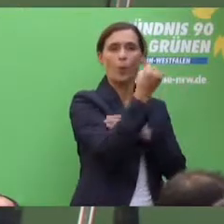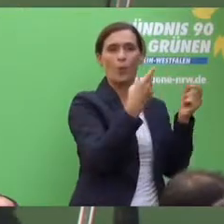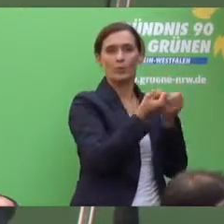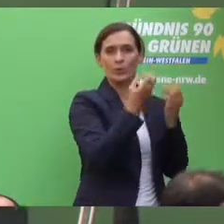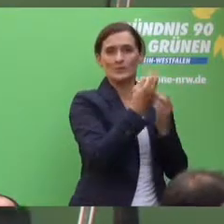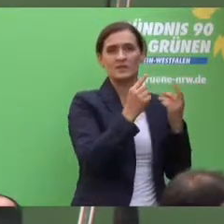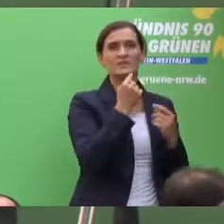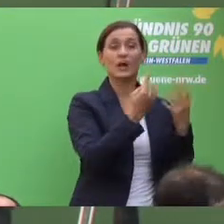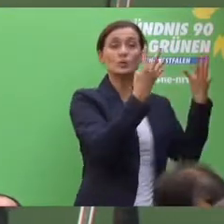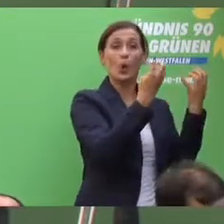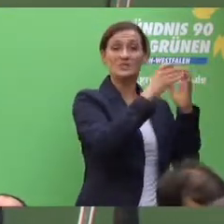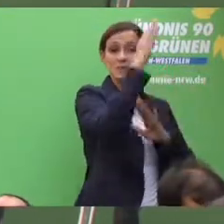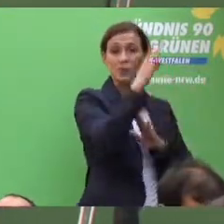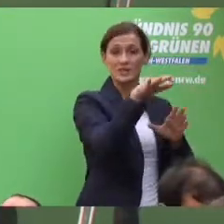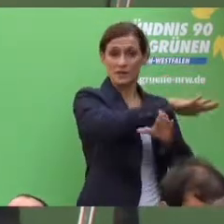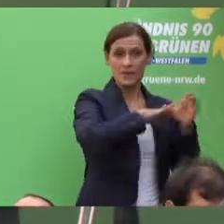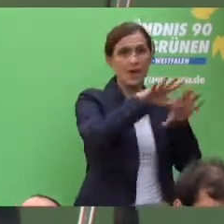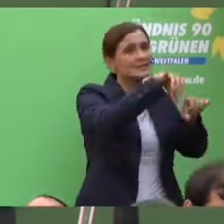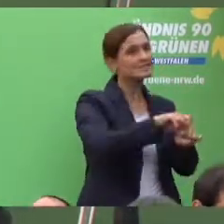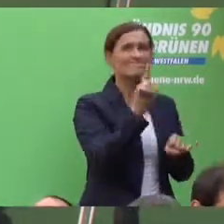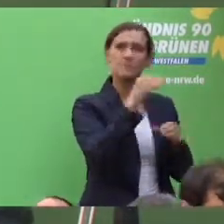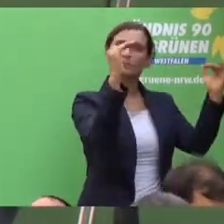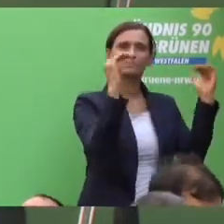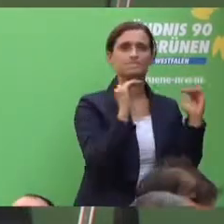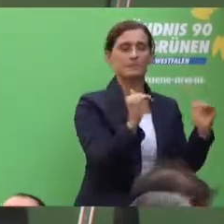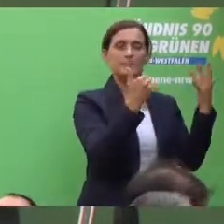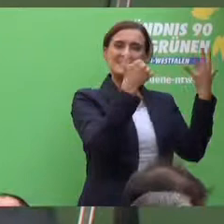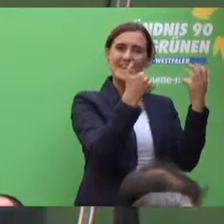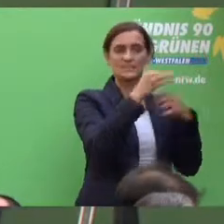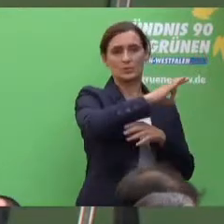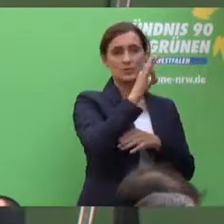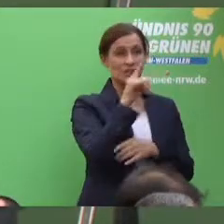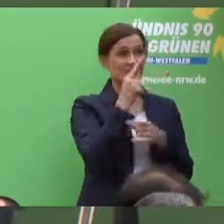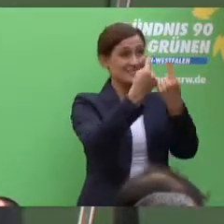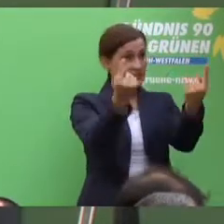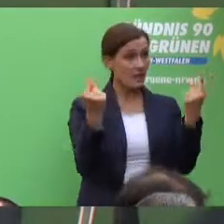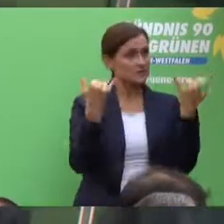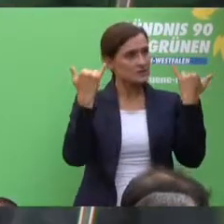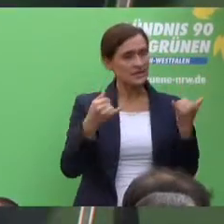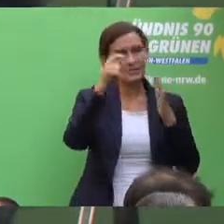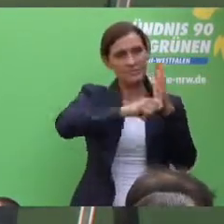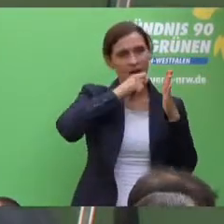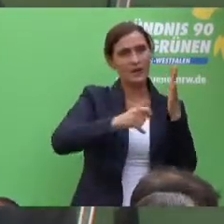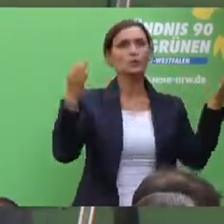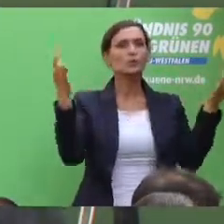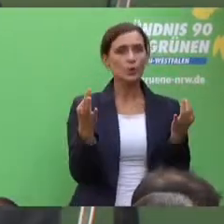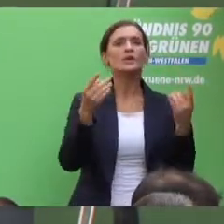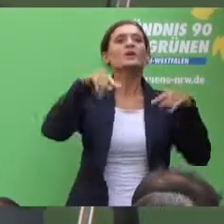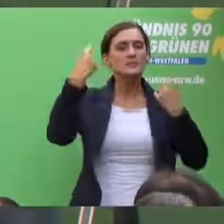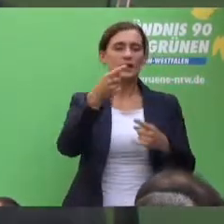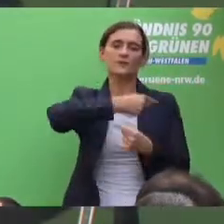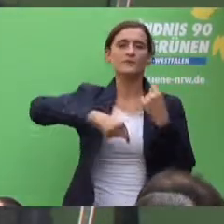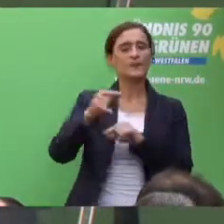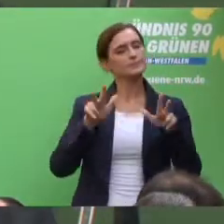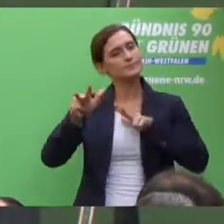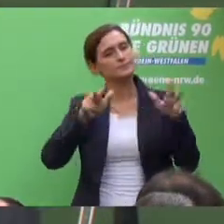sondern nur noch 60%. Und ich sage Ihnen, wenn Sie grün wählen, wir werden dafür sorgen, dass